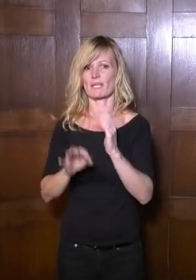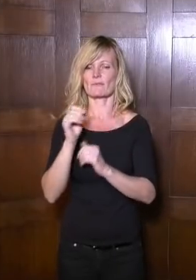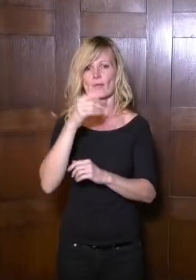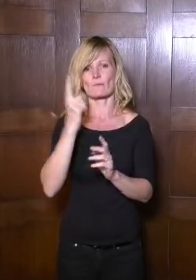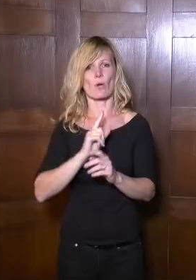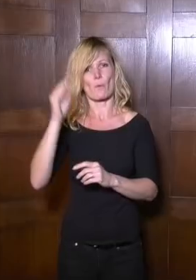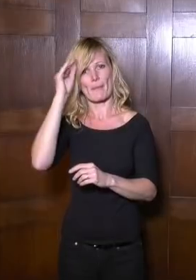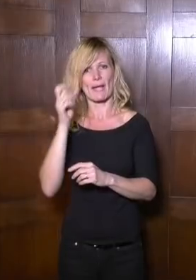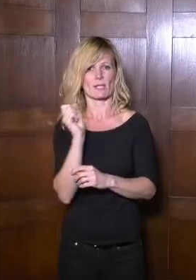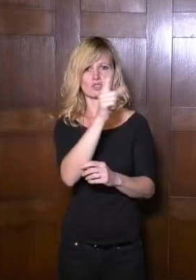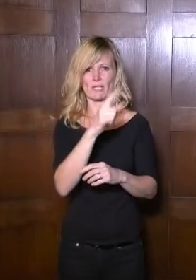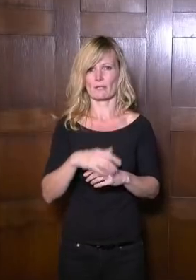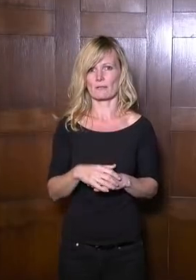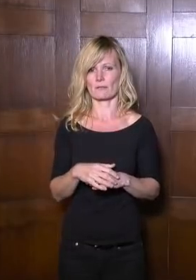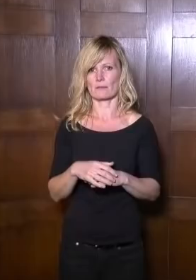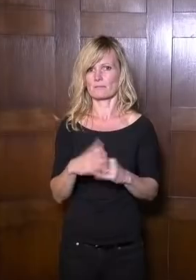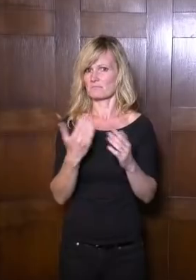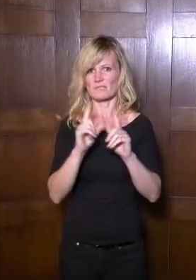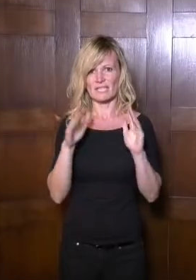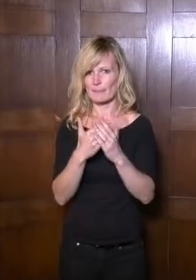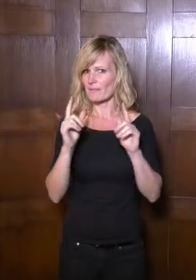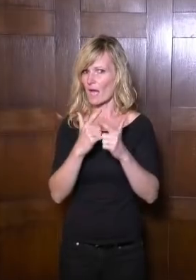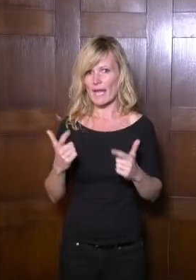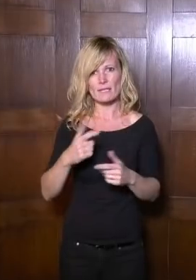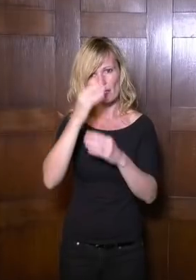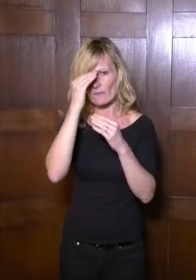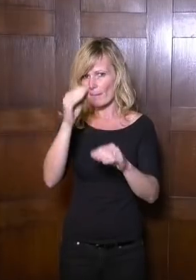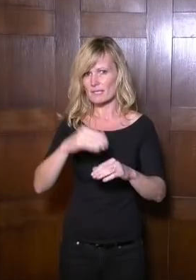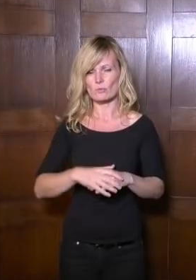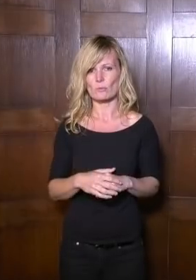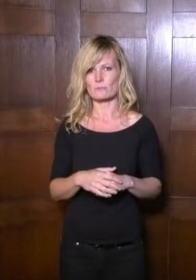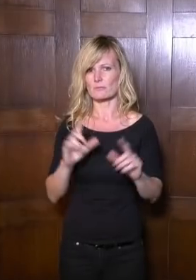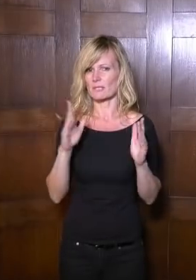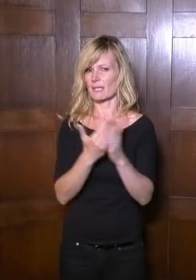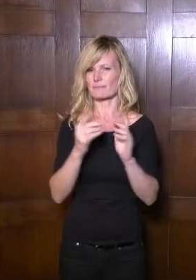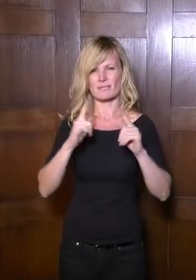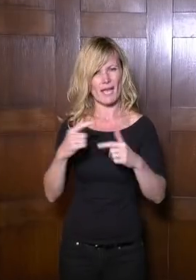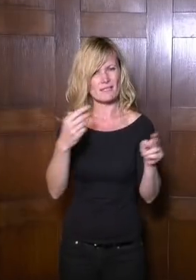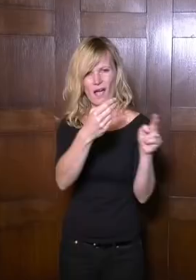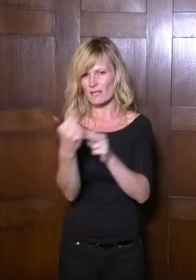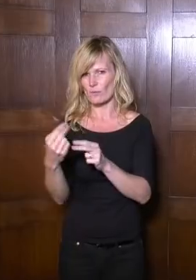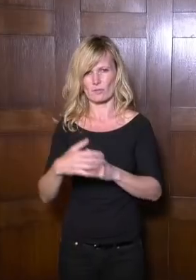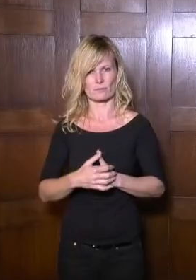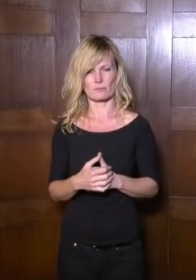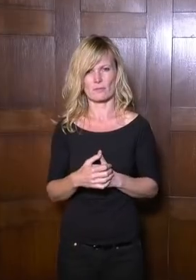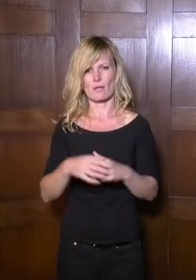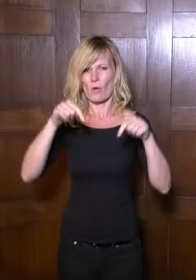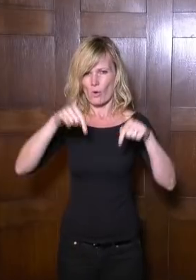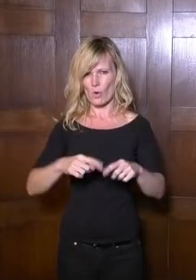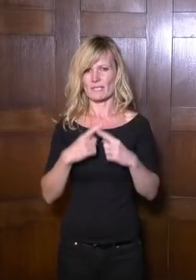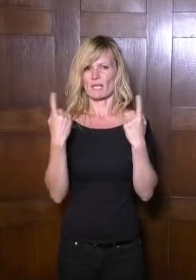geschickt, darüber gibt es weder Informationen noch eine Antwort. Der heutige runde